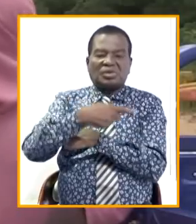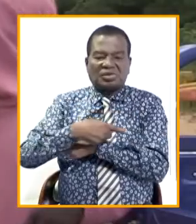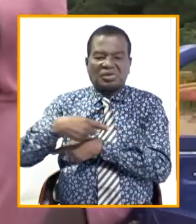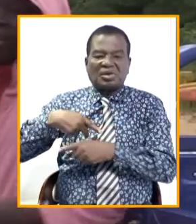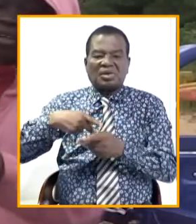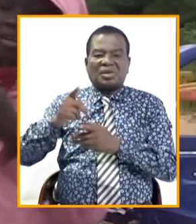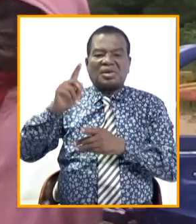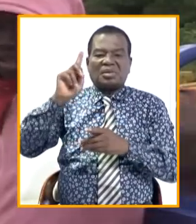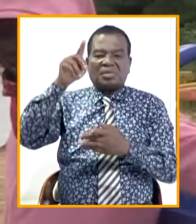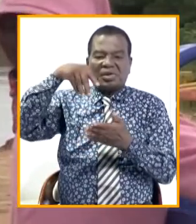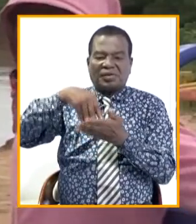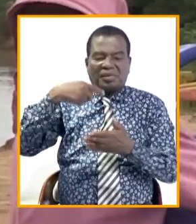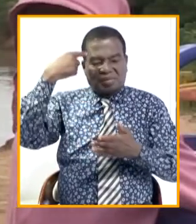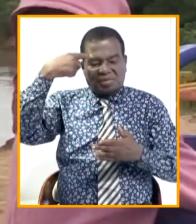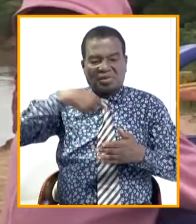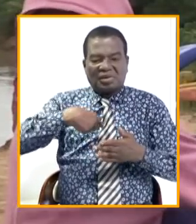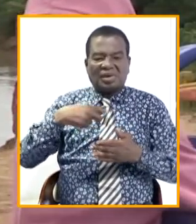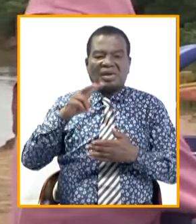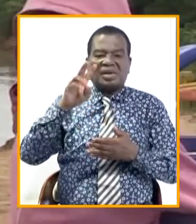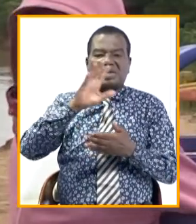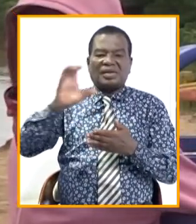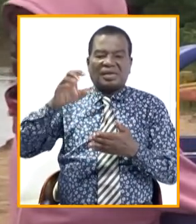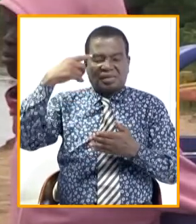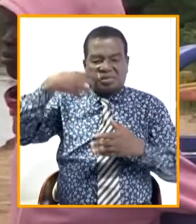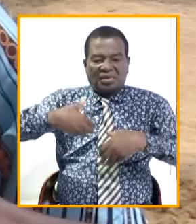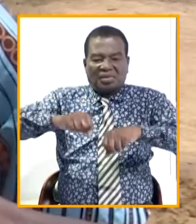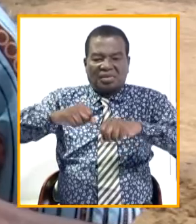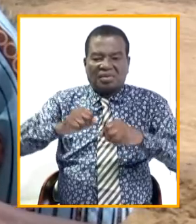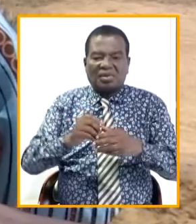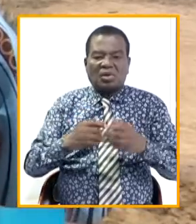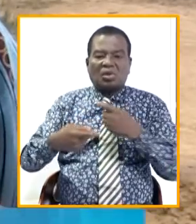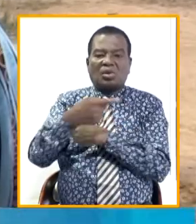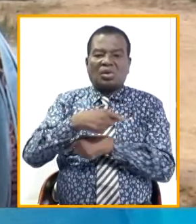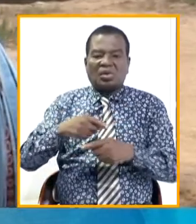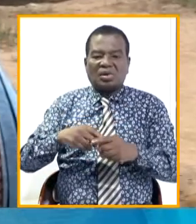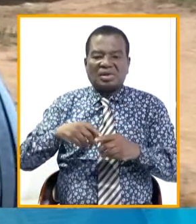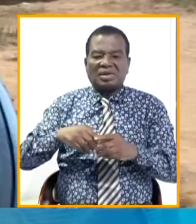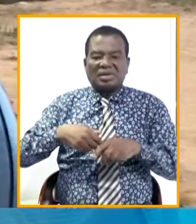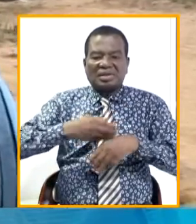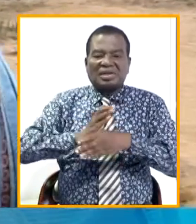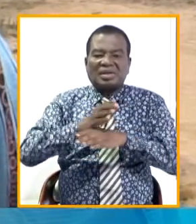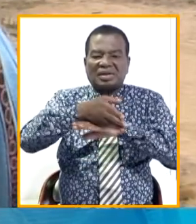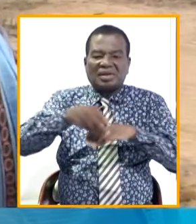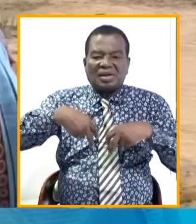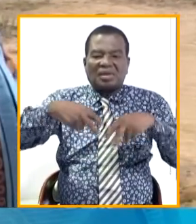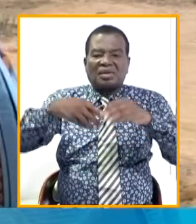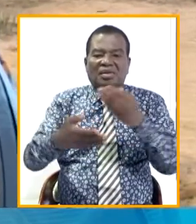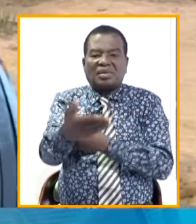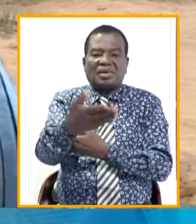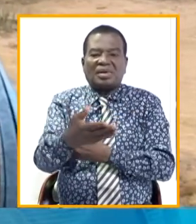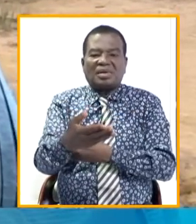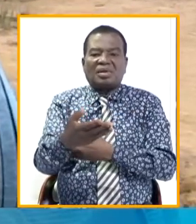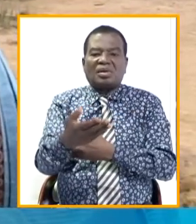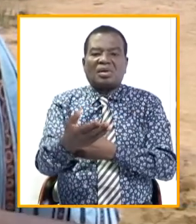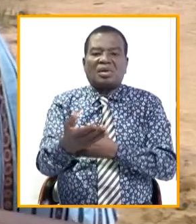moto. Aujourd'hui, c'est 2500, on me demande de payer en tout pour la traversée. Si il passe le matin, le soir, s'il vient,